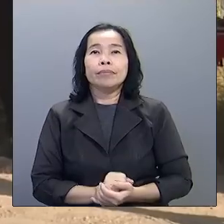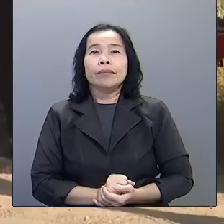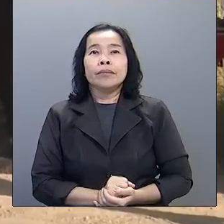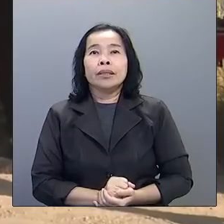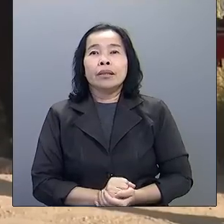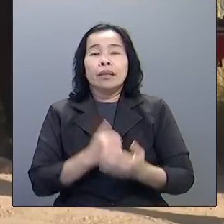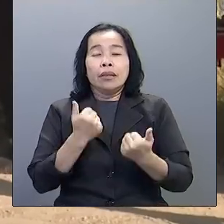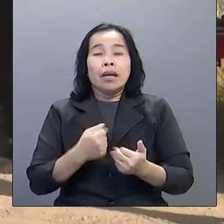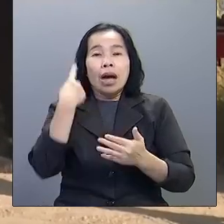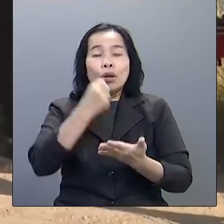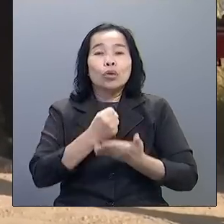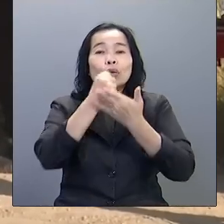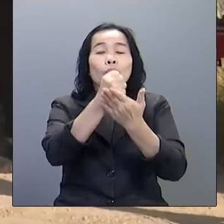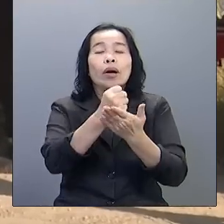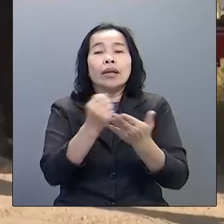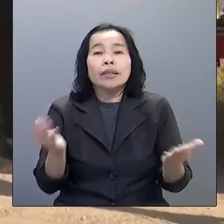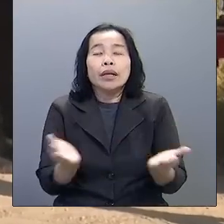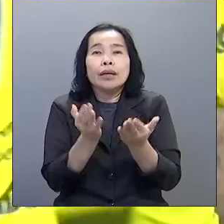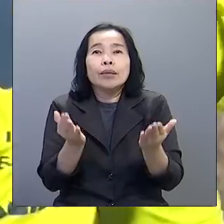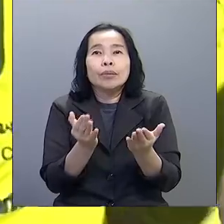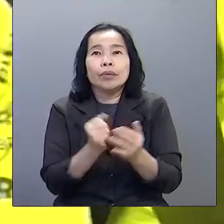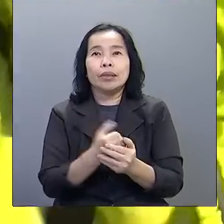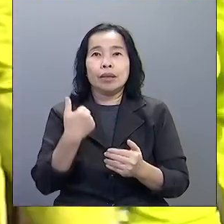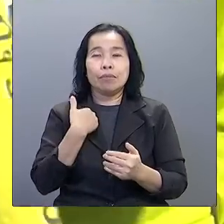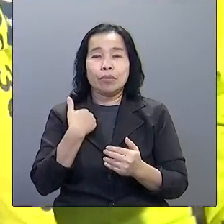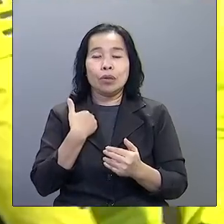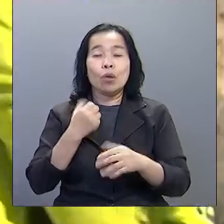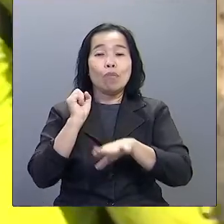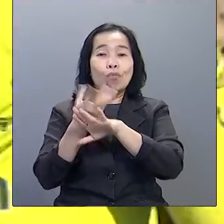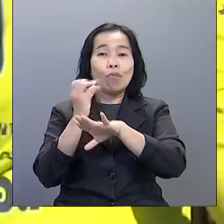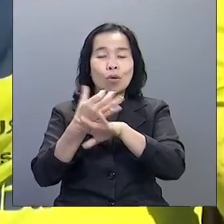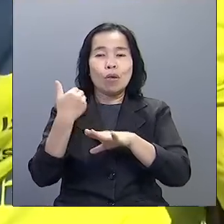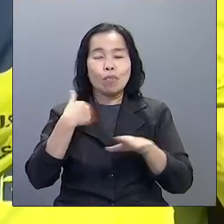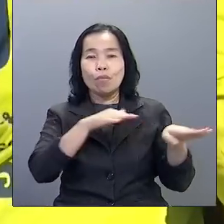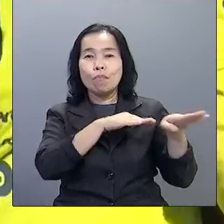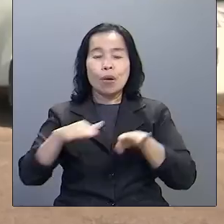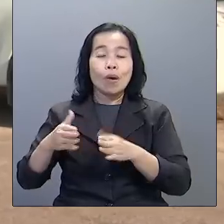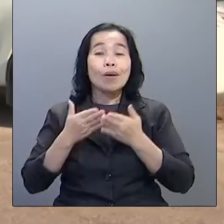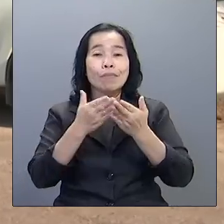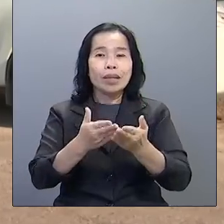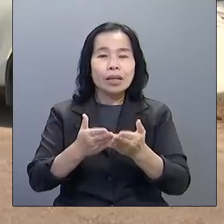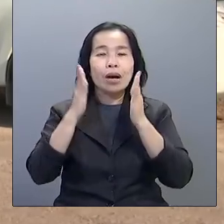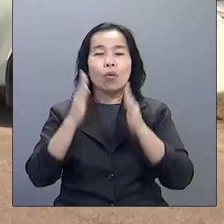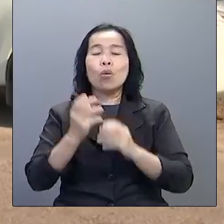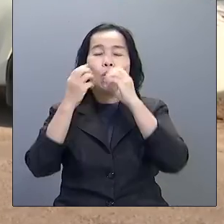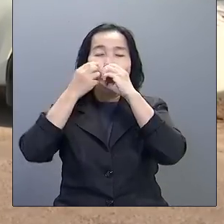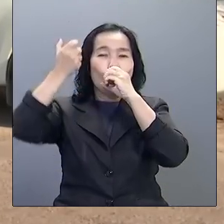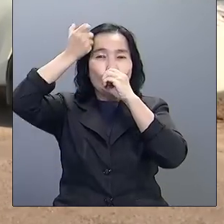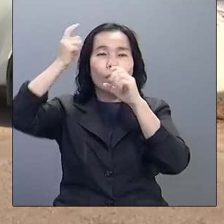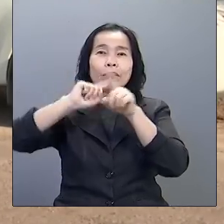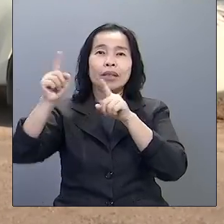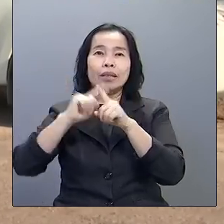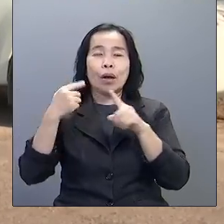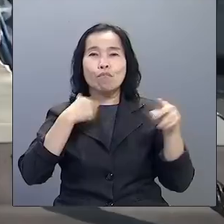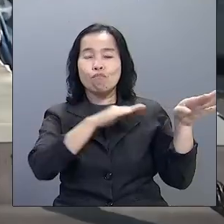การสนับสนุนค้นหาพื้นที่ชายฝั่งนะครับทางกู้ภัยได้เตรียมเรือยางและนักประดาน้ำหากกองทัพเรือร้องขอก็พร้อมออกปฏิบั